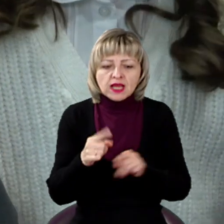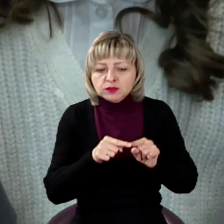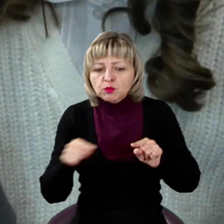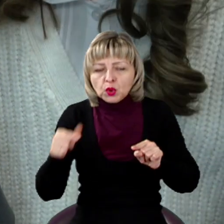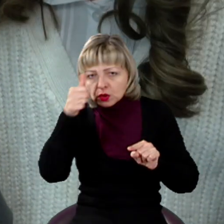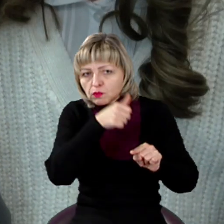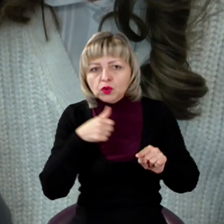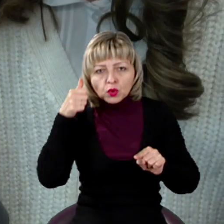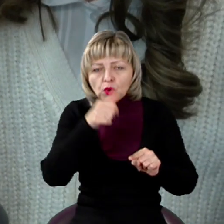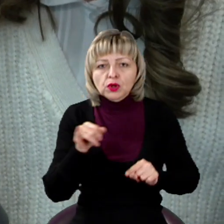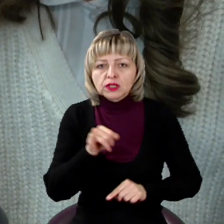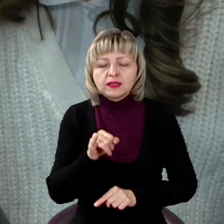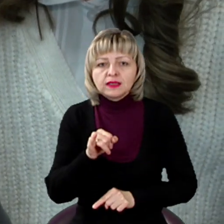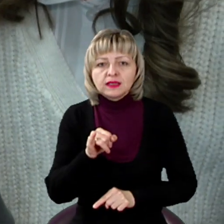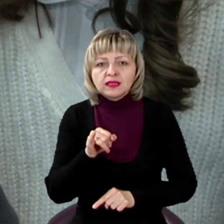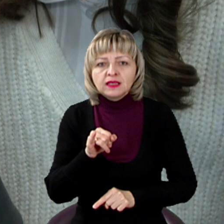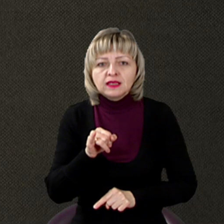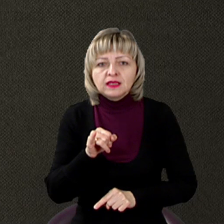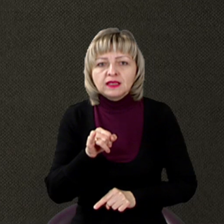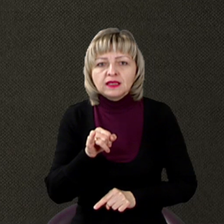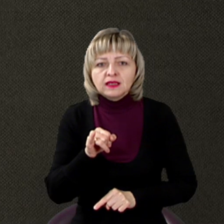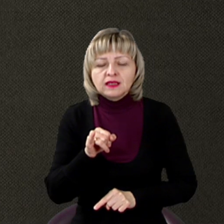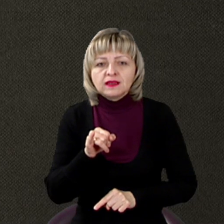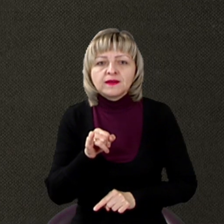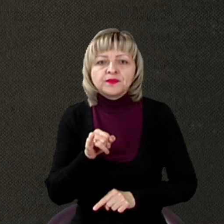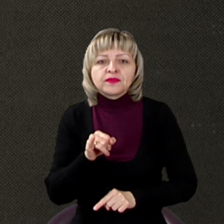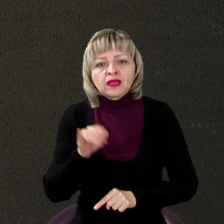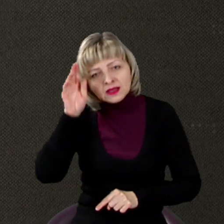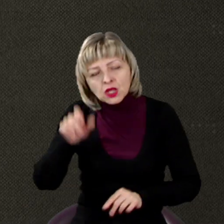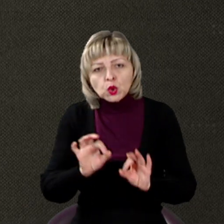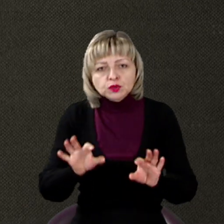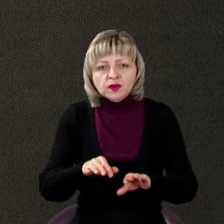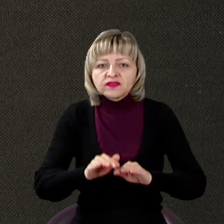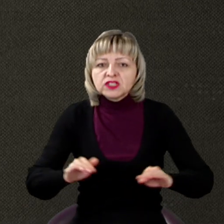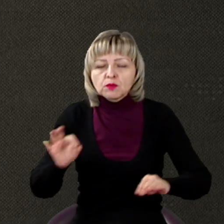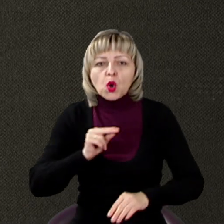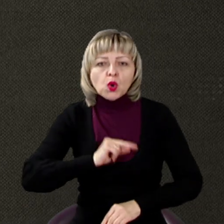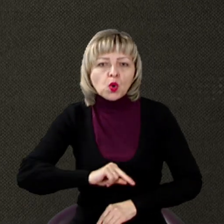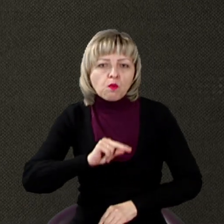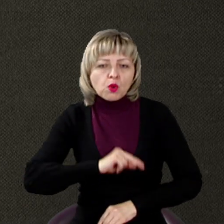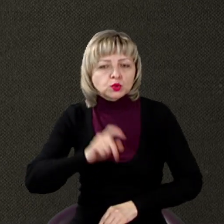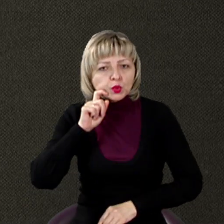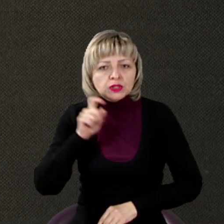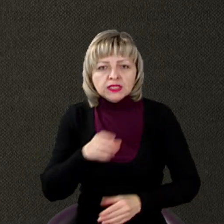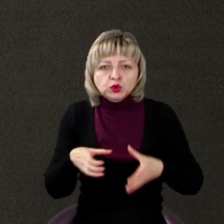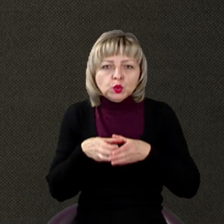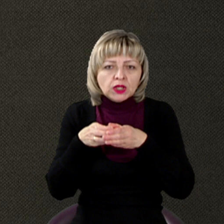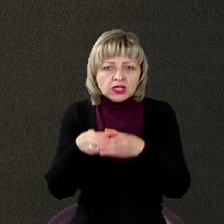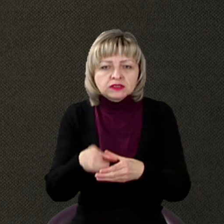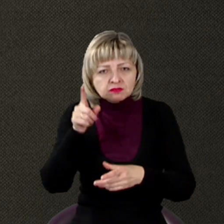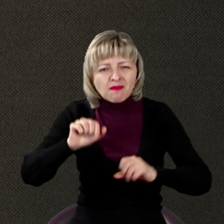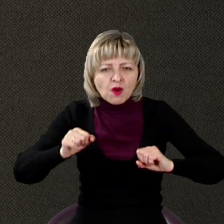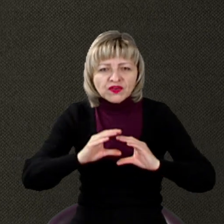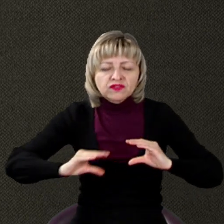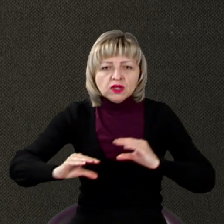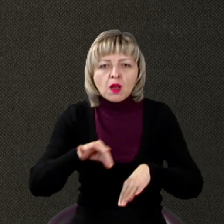і готують їм 2 рази в день. Сергій Глотов розповів школярам про роботу української експедиції в Антарктиді,